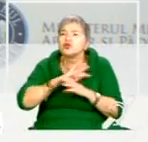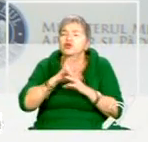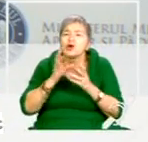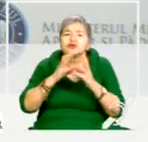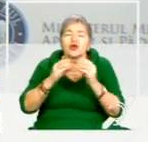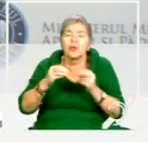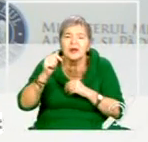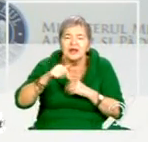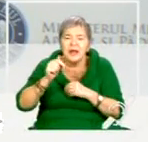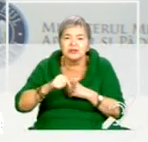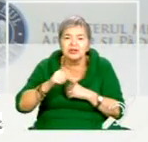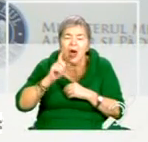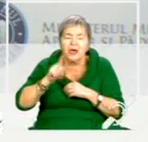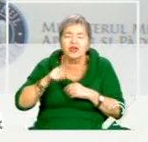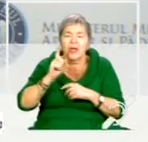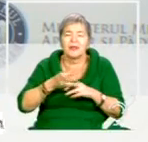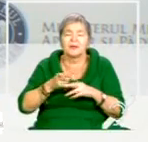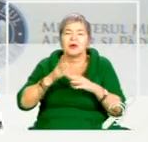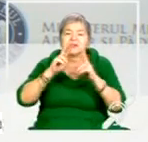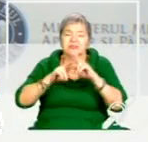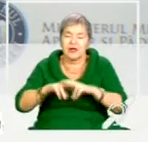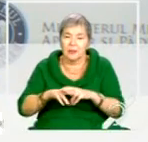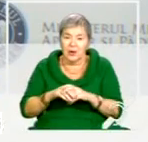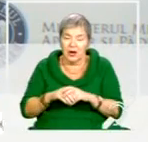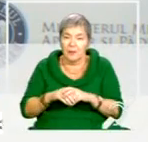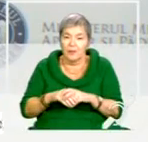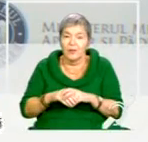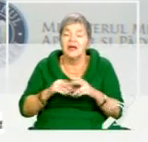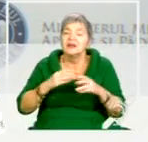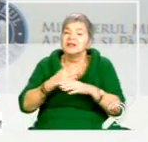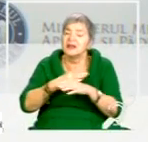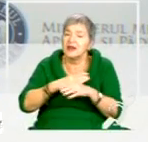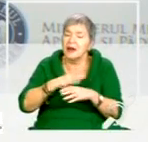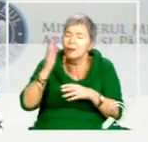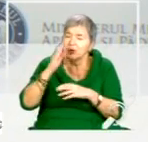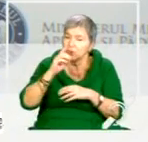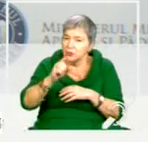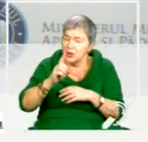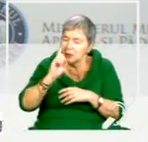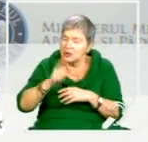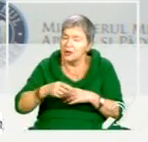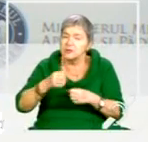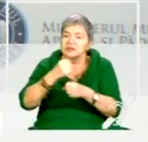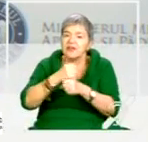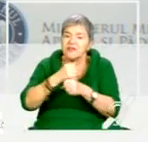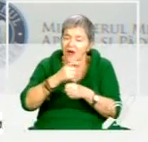să rămână, iar exploatarea lor trebuie să se facă